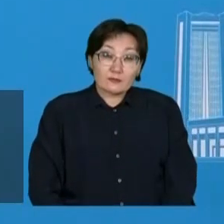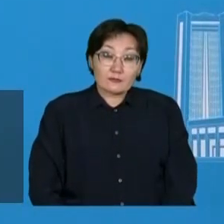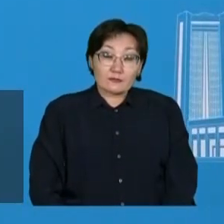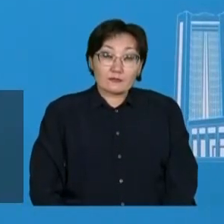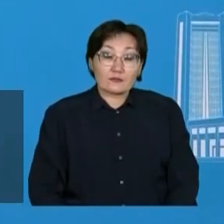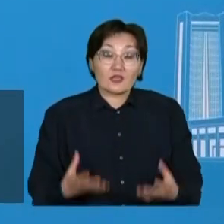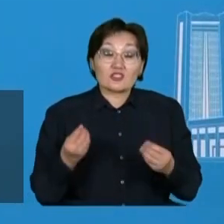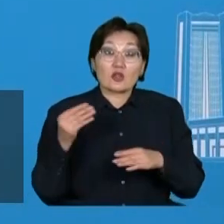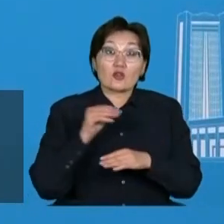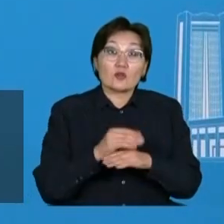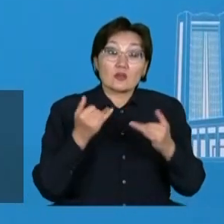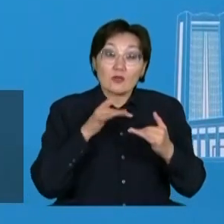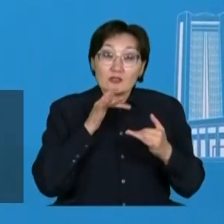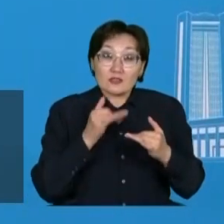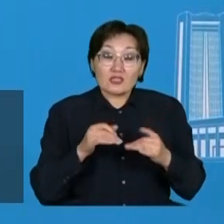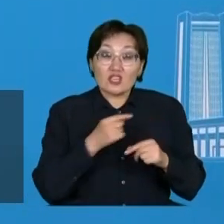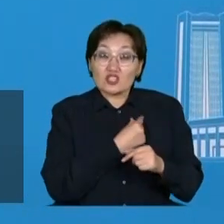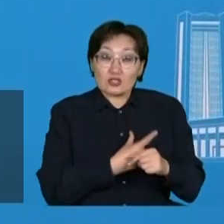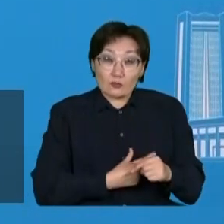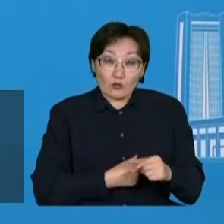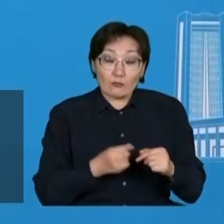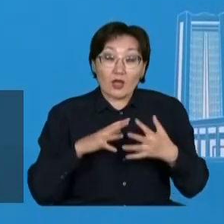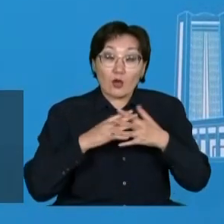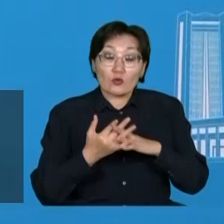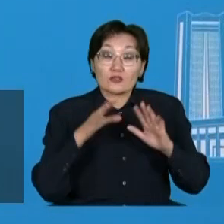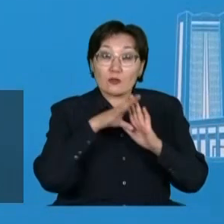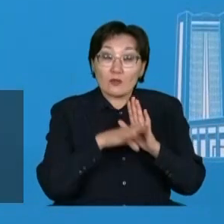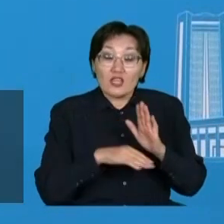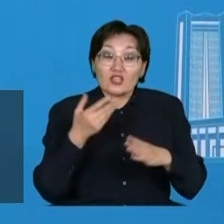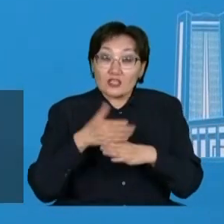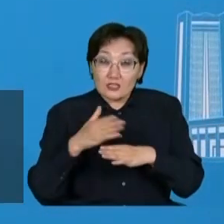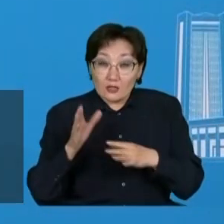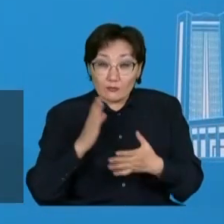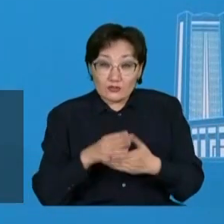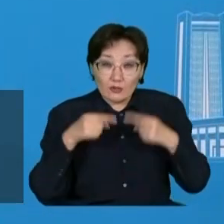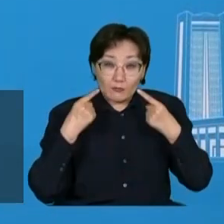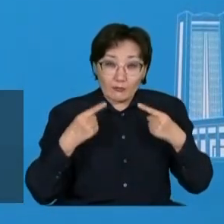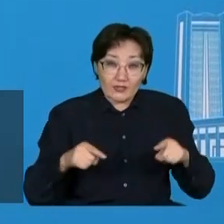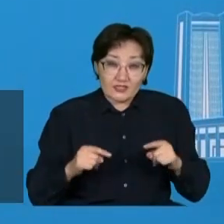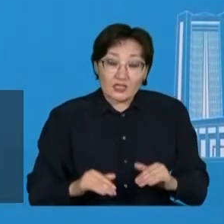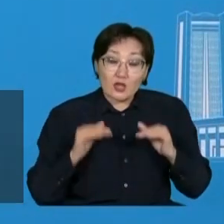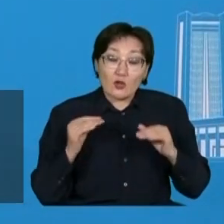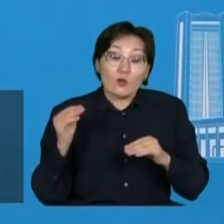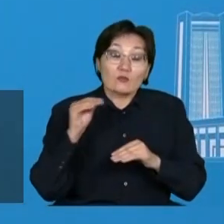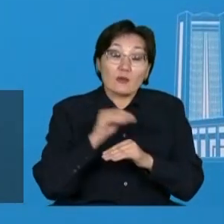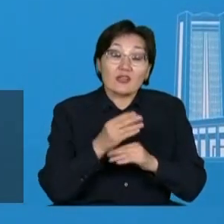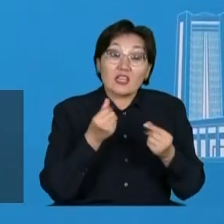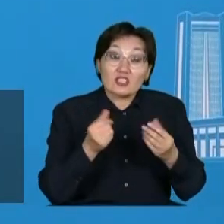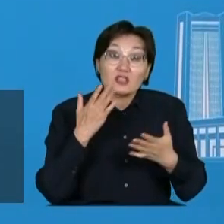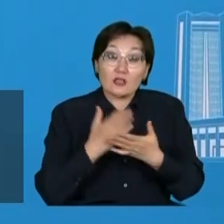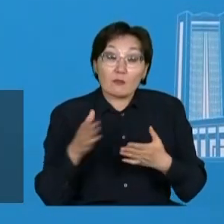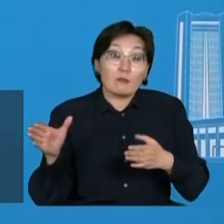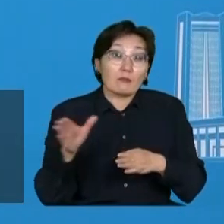Оған қосымша қазіргі уақытта бар дипломмен ауылға бойынша несиесі бар, басқа да көтерме ақысы бар, оны ешкім алып тастаған жоқ. Сол